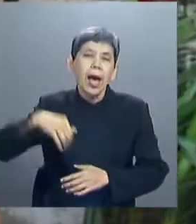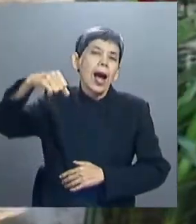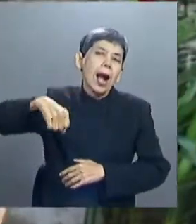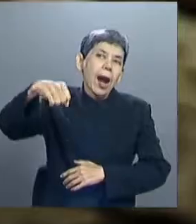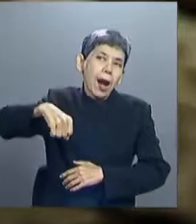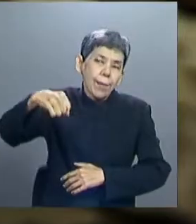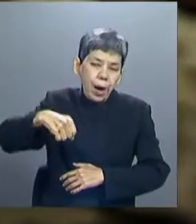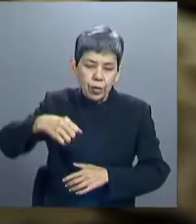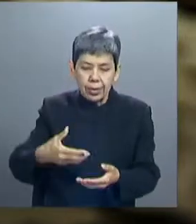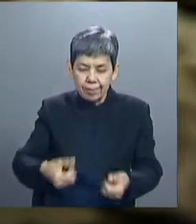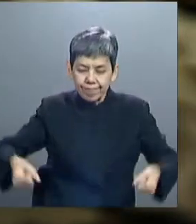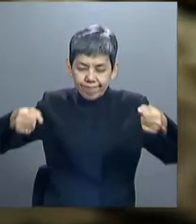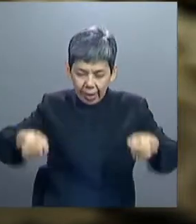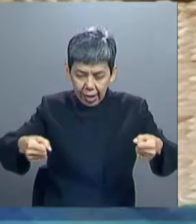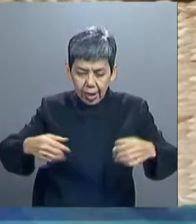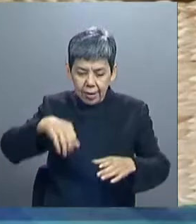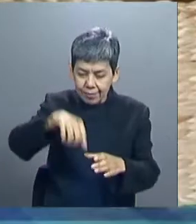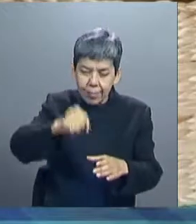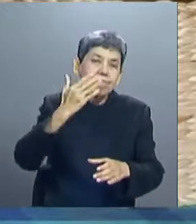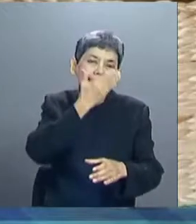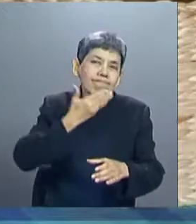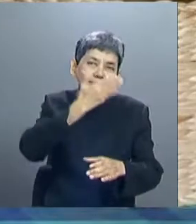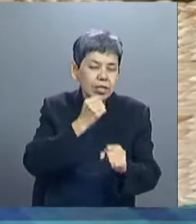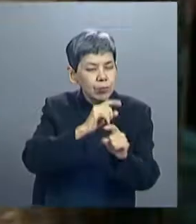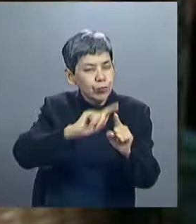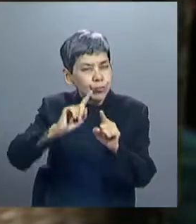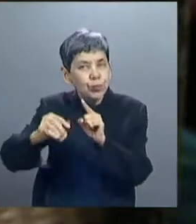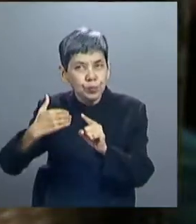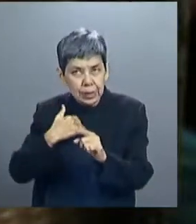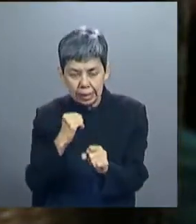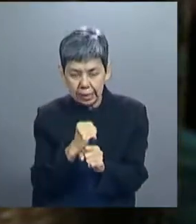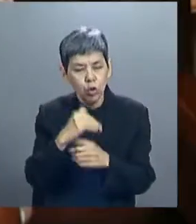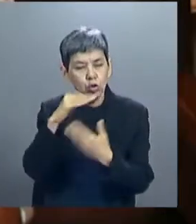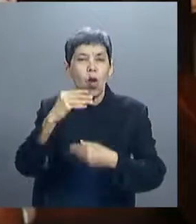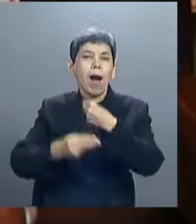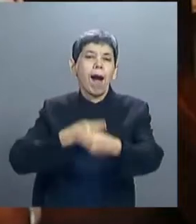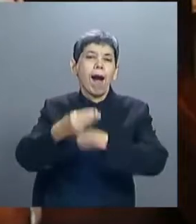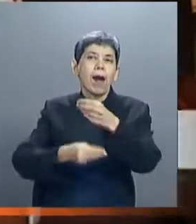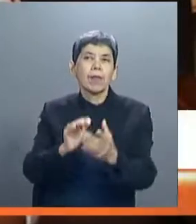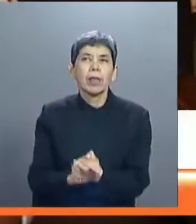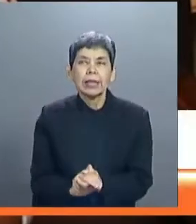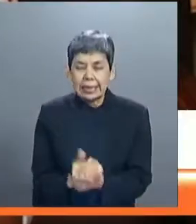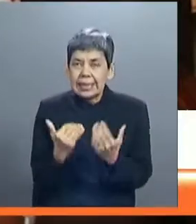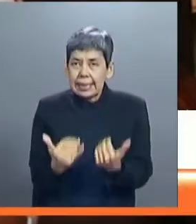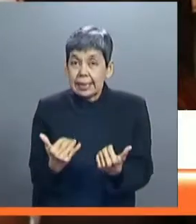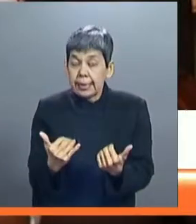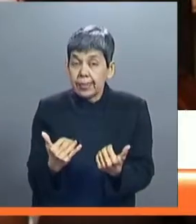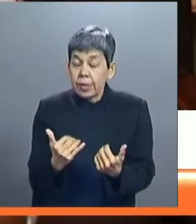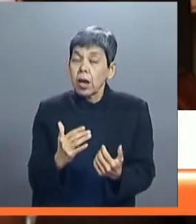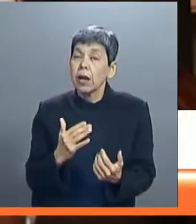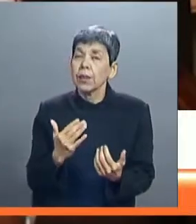ตะกร้ากล่องทิชชู่และอีกมากมายเพื่อส่งออกจำหน่าย ประวัตินี้เป็นแบบว่